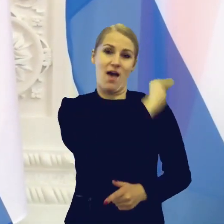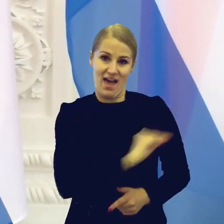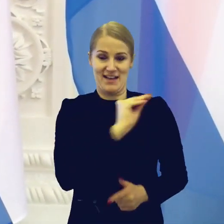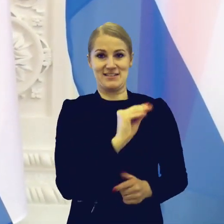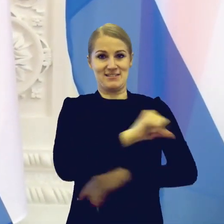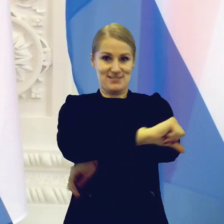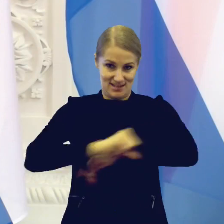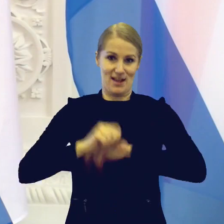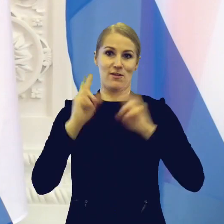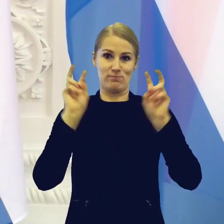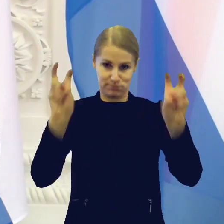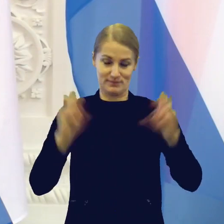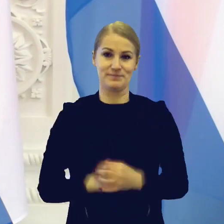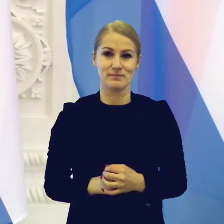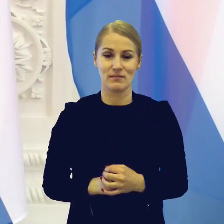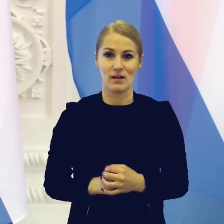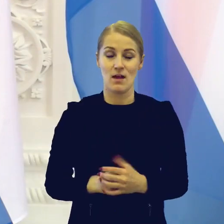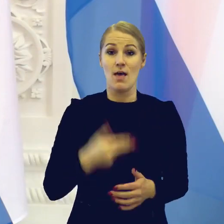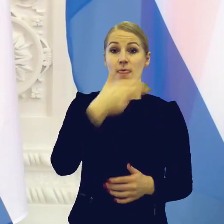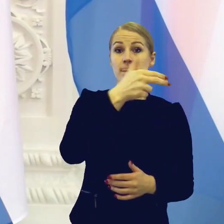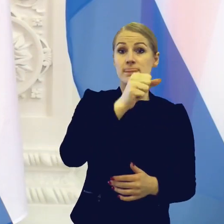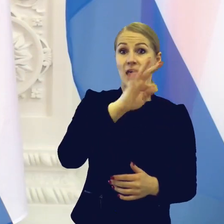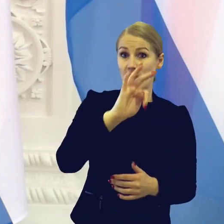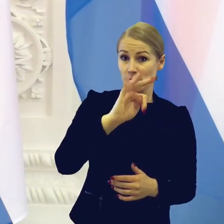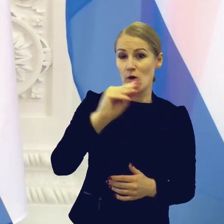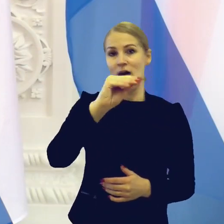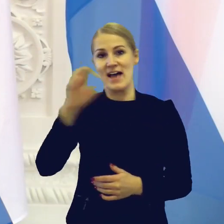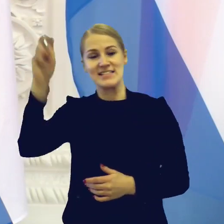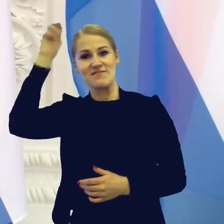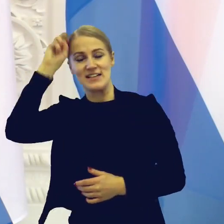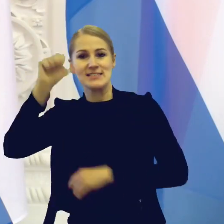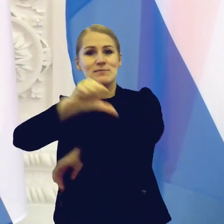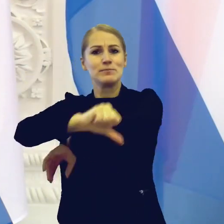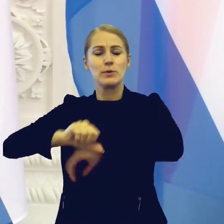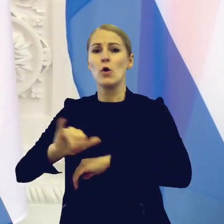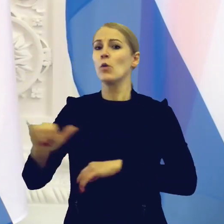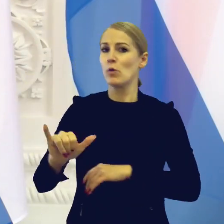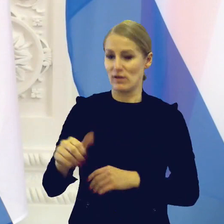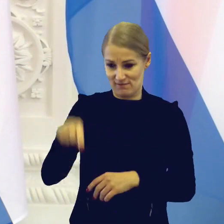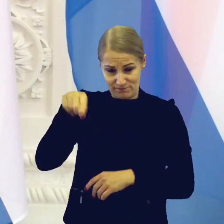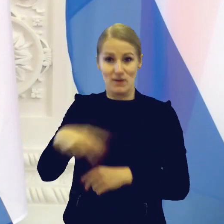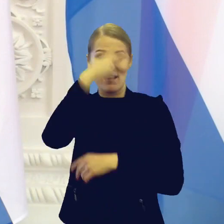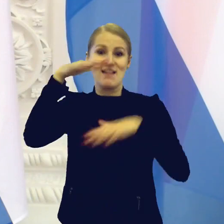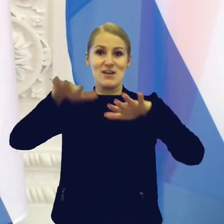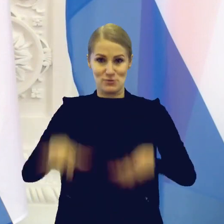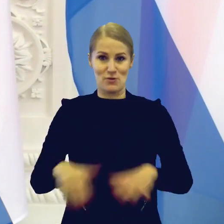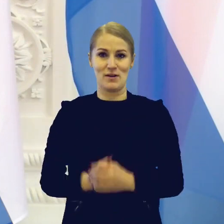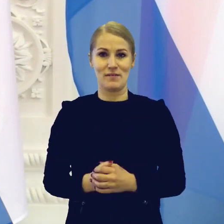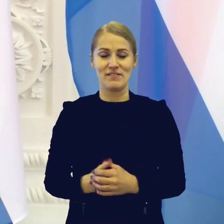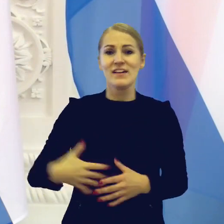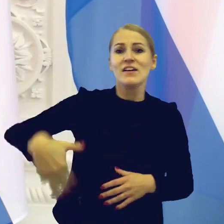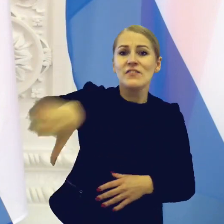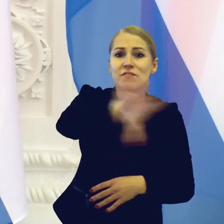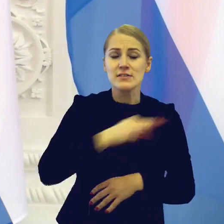NATO teritorija ir Europos Sąjungos teritorija prasideda čia ir baigėsi čia. Bet tai reiškia, kad visi esame atsakingi